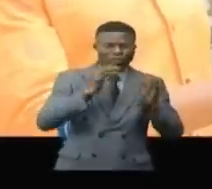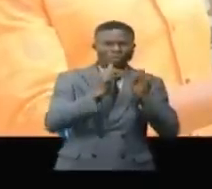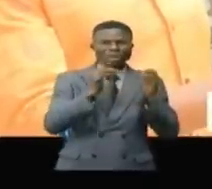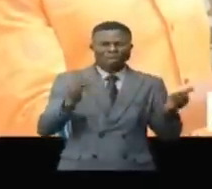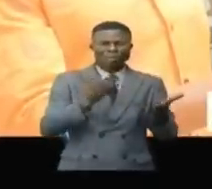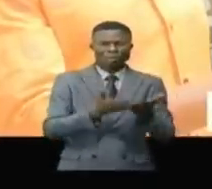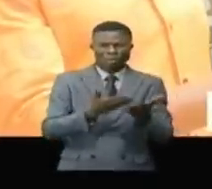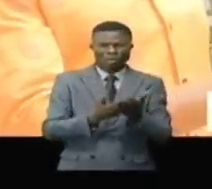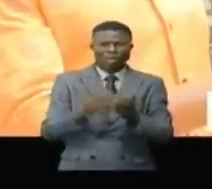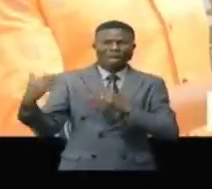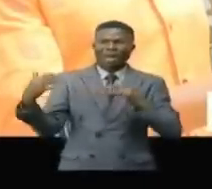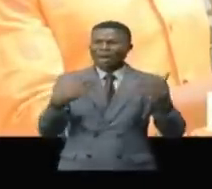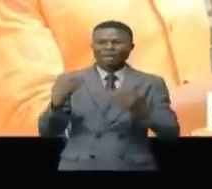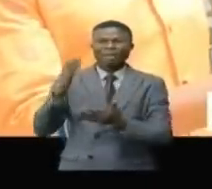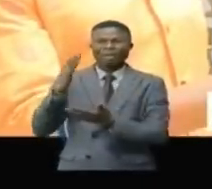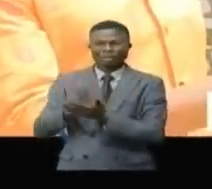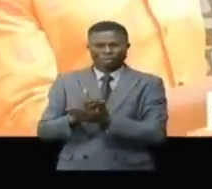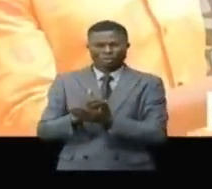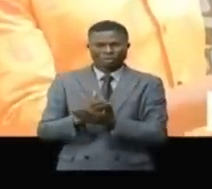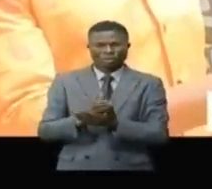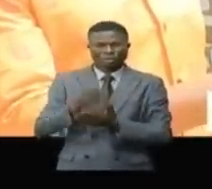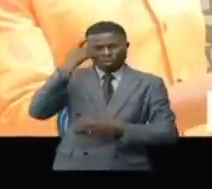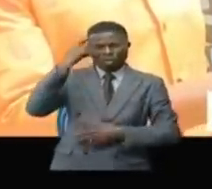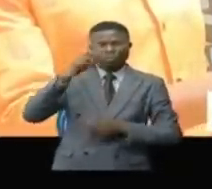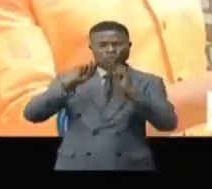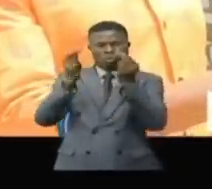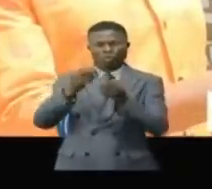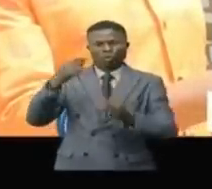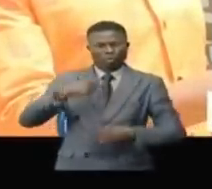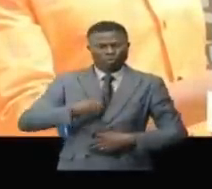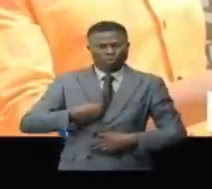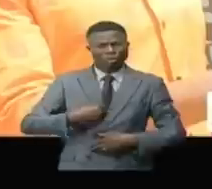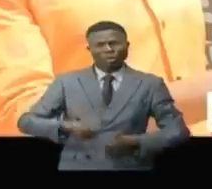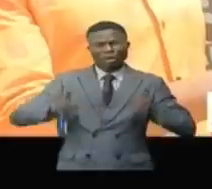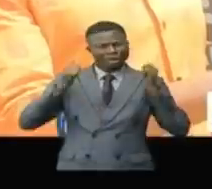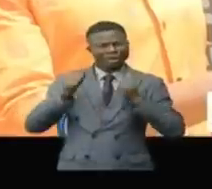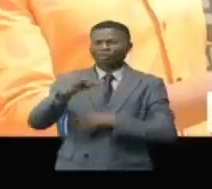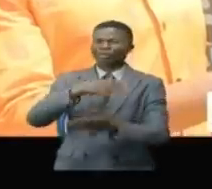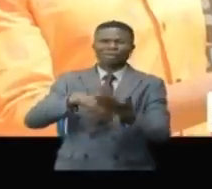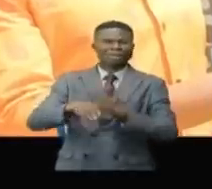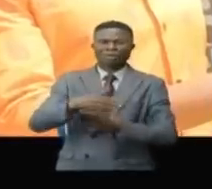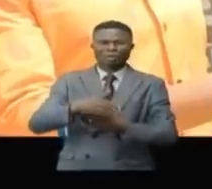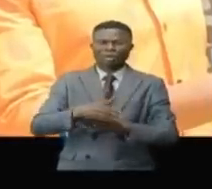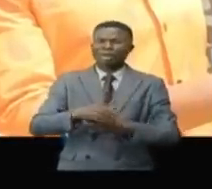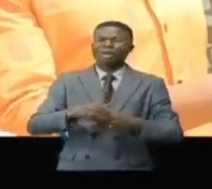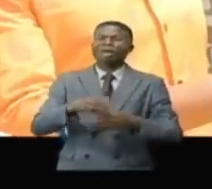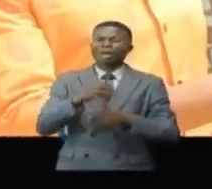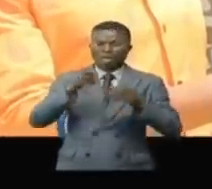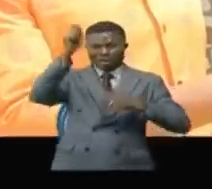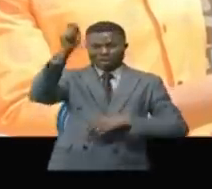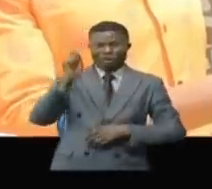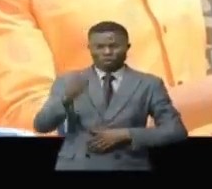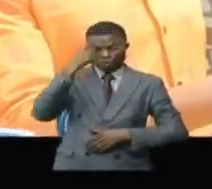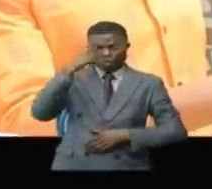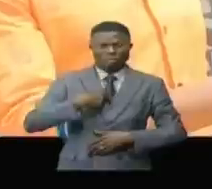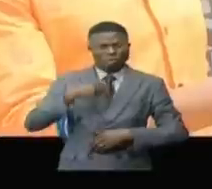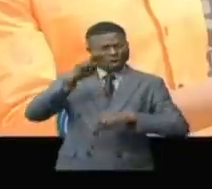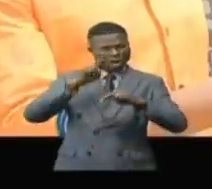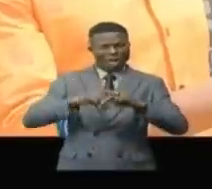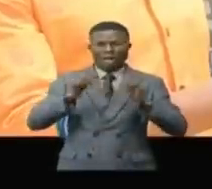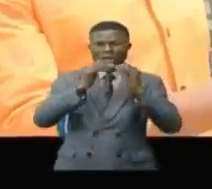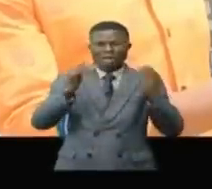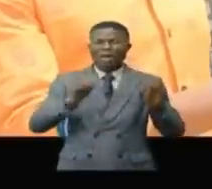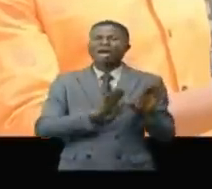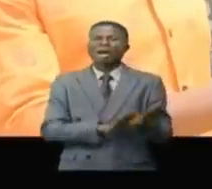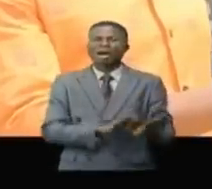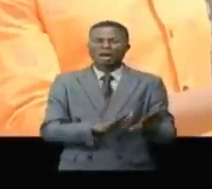plus la guerre. Pour mon groupe, je ne veux pas de désordre. Mes éléments doivent rester calmes en